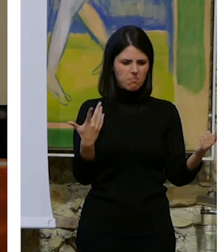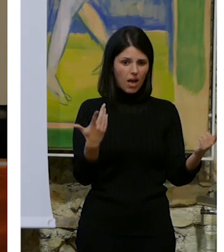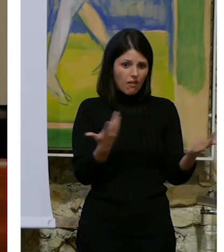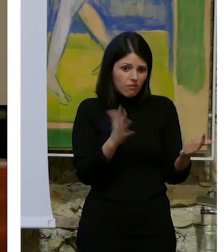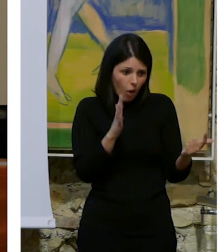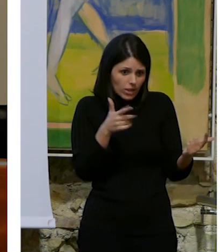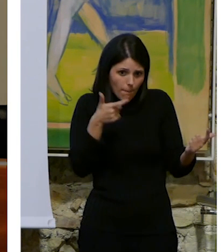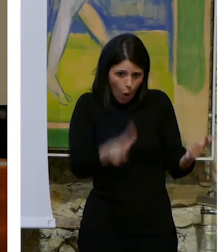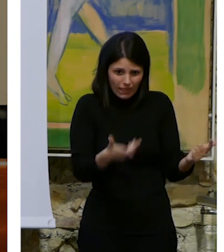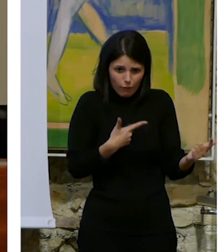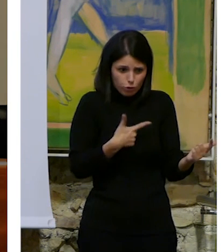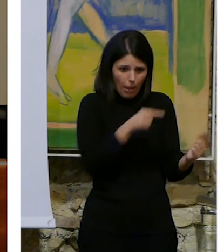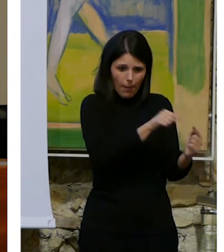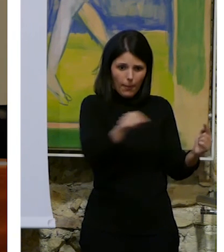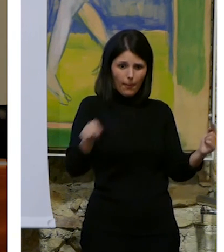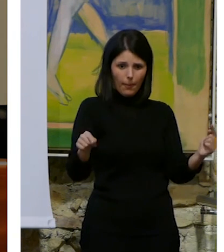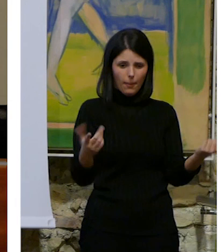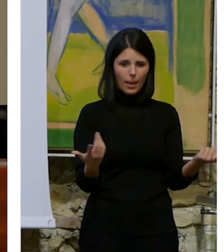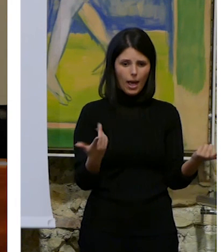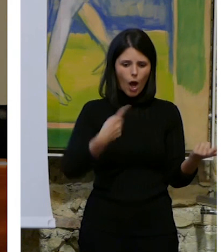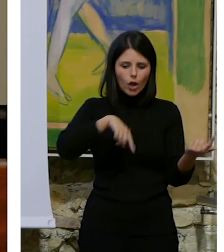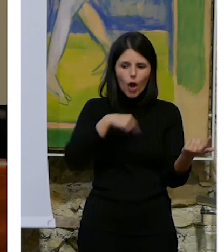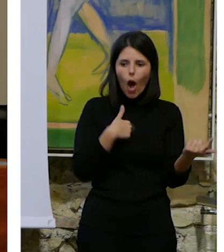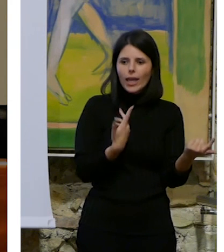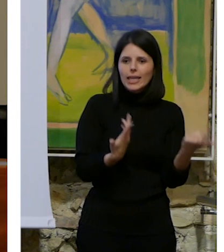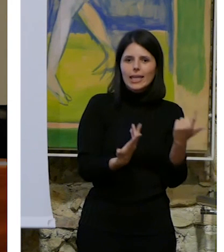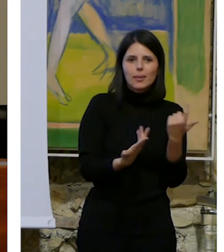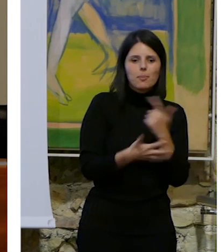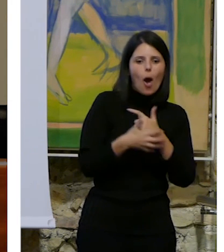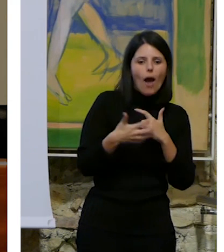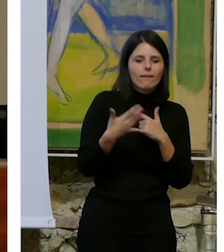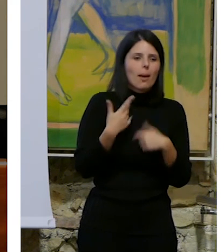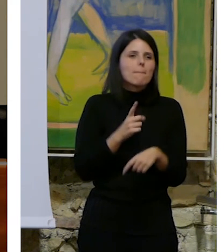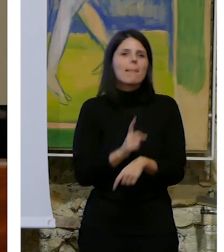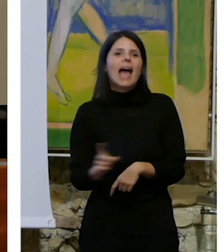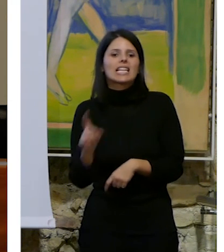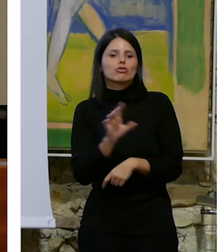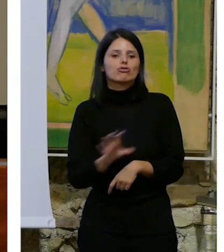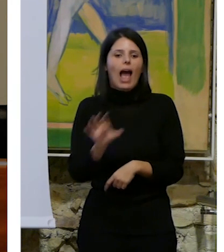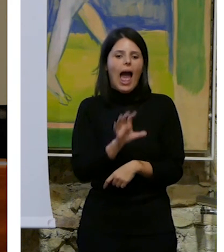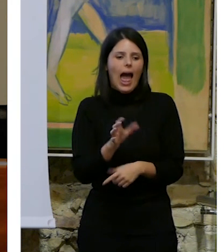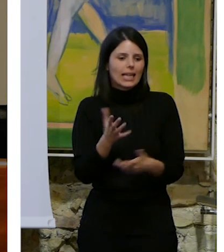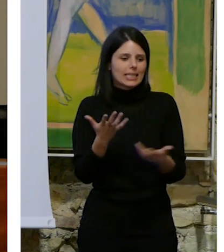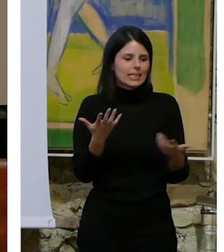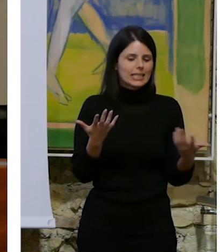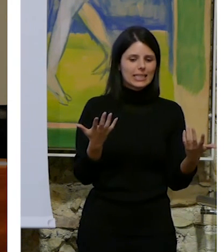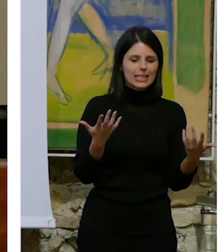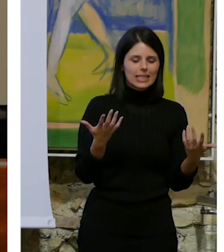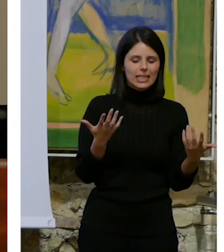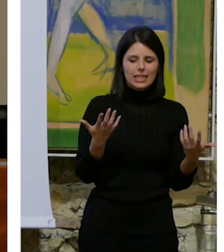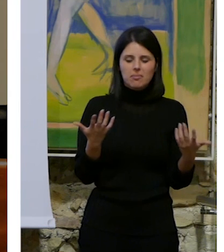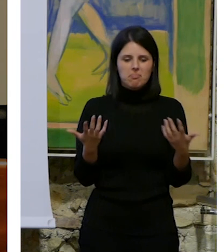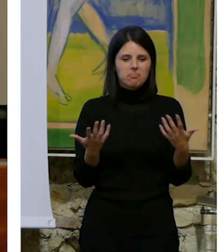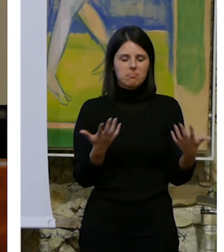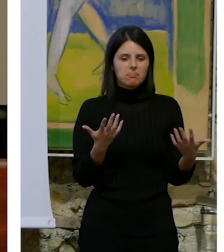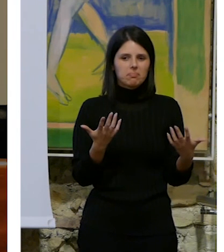questo, no? Probabilmente noi poveri, piccoli, marchigiani e anche, forse